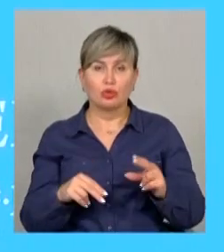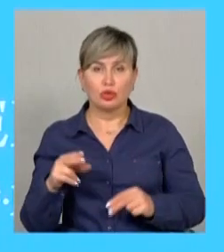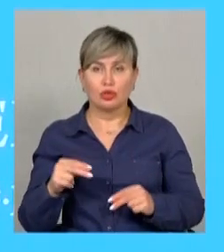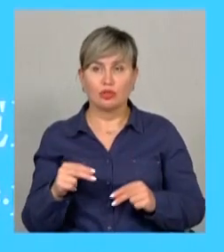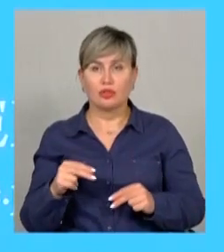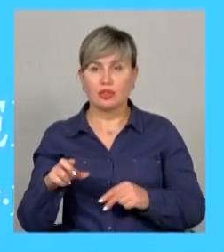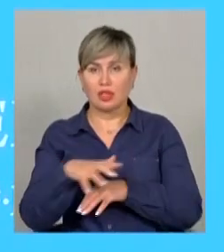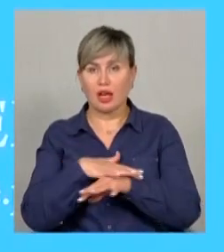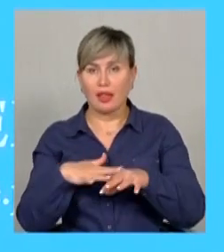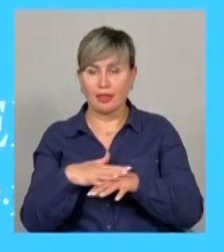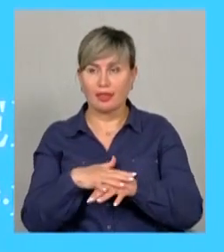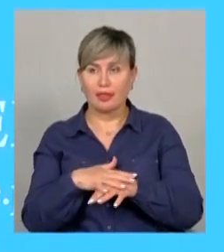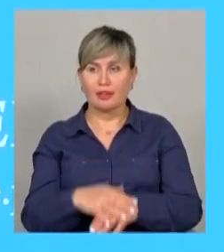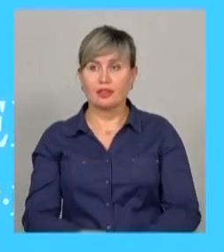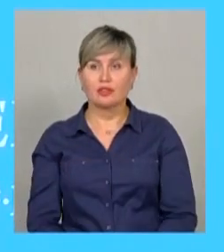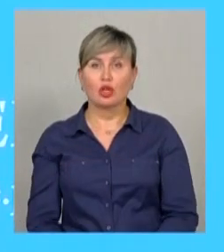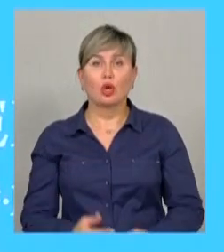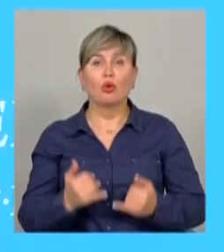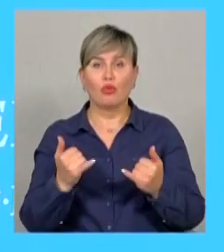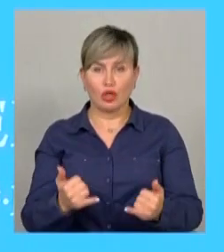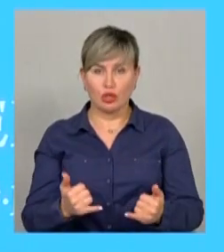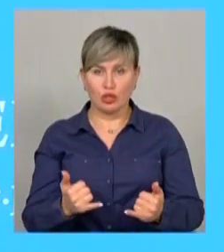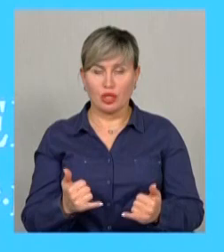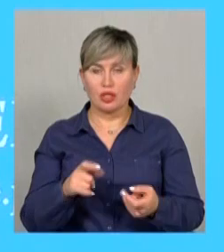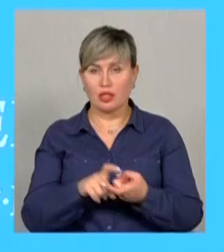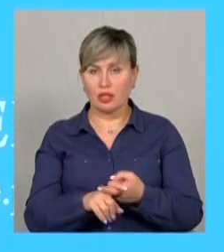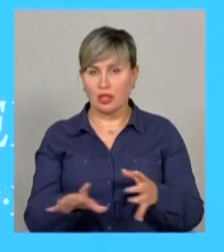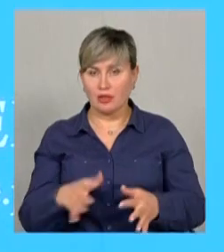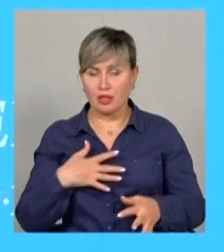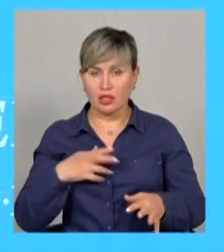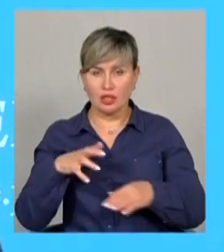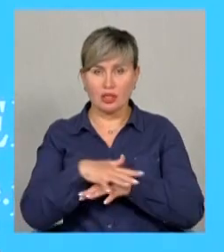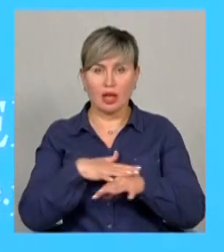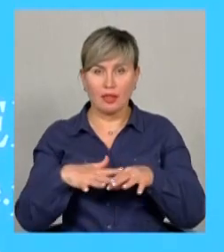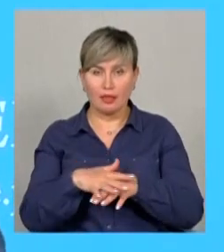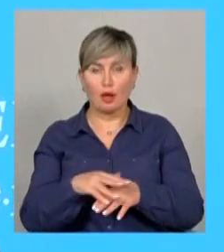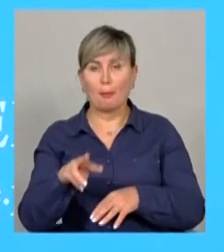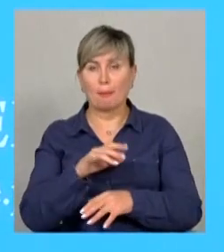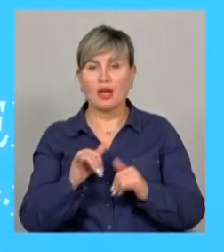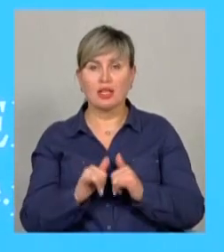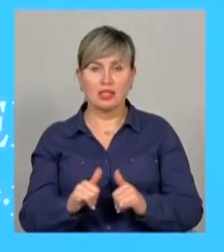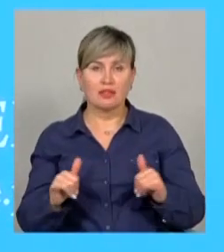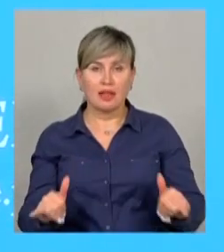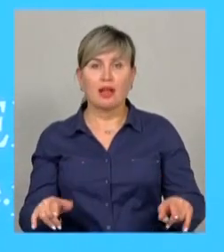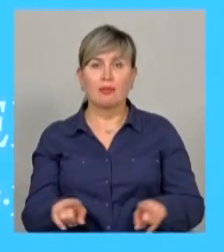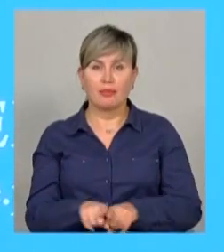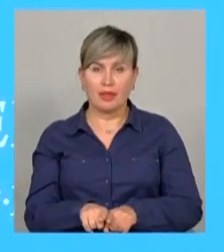интересы стран, уважая суверенитет и независимость наших стран, само собой, мы развиваем вот такого